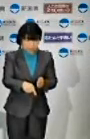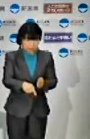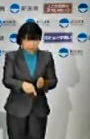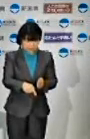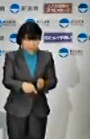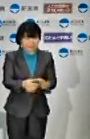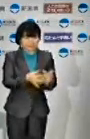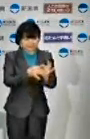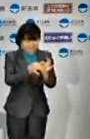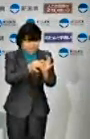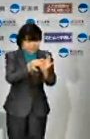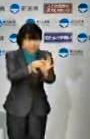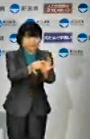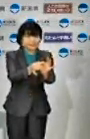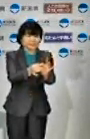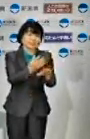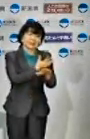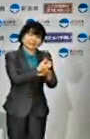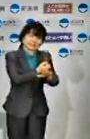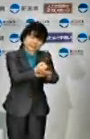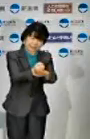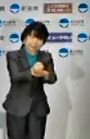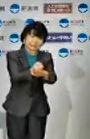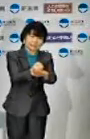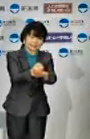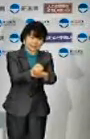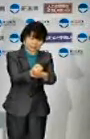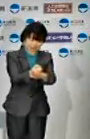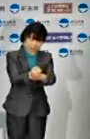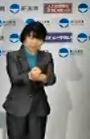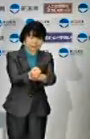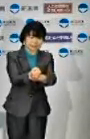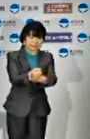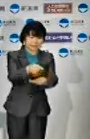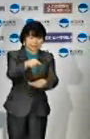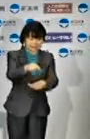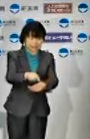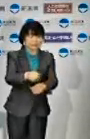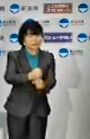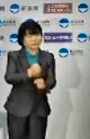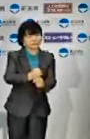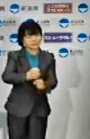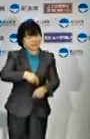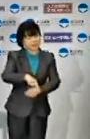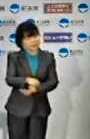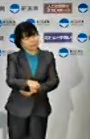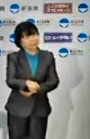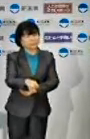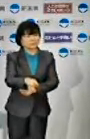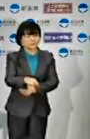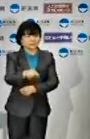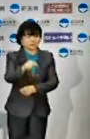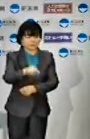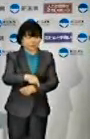存続って言い方変ですけど、維持、持続可能な佐渡航路のを作っていくというところに、